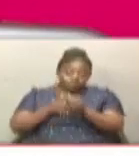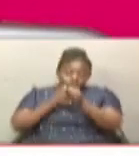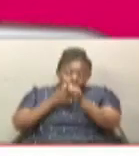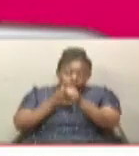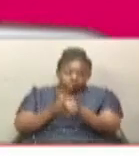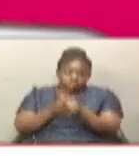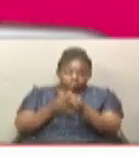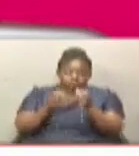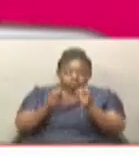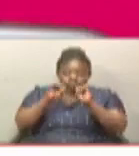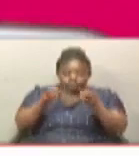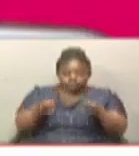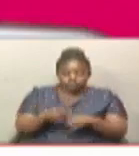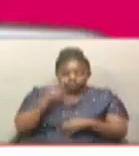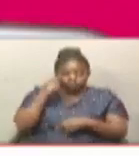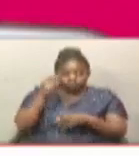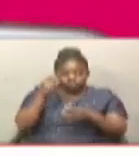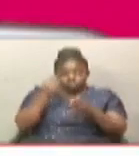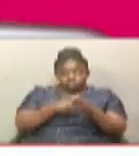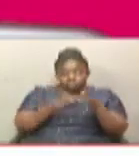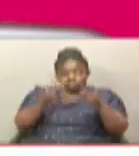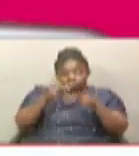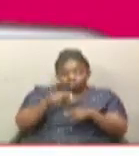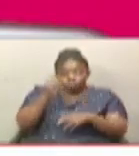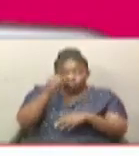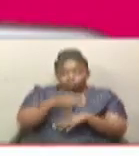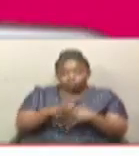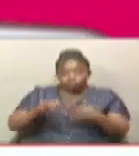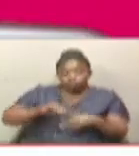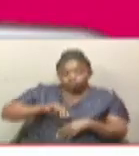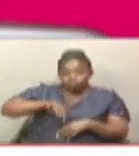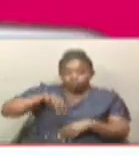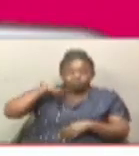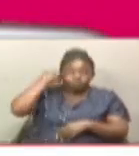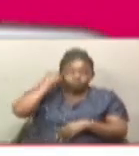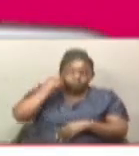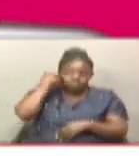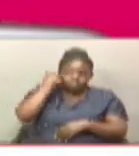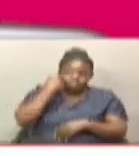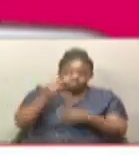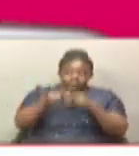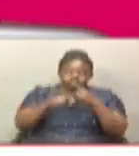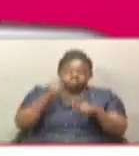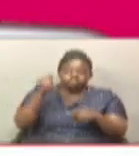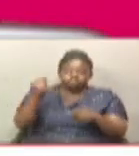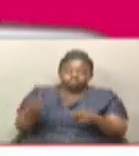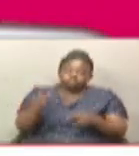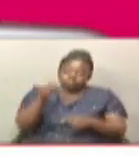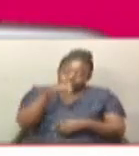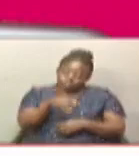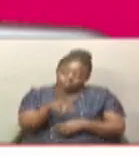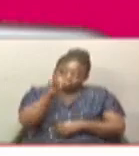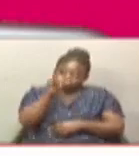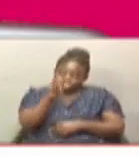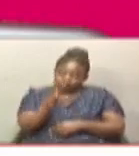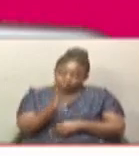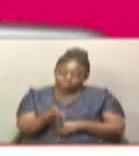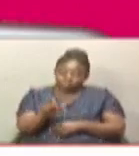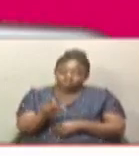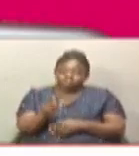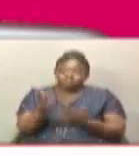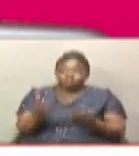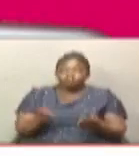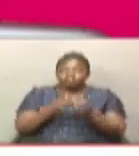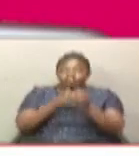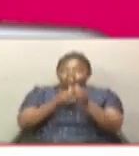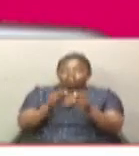ng'abakulembeze bagezaako okulaba ki ekiddako oluvannyuma lwa neekolera gyange okutta kasitoma we. Abakulembeze ku